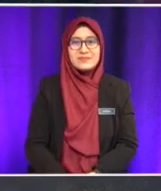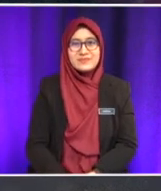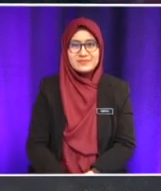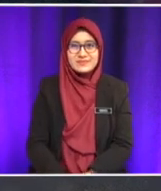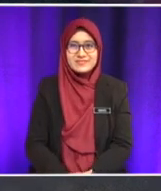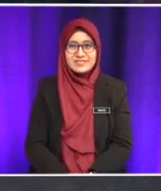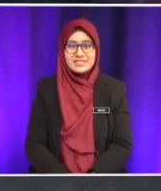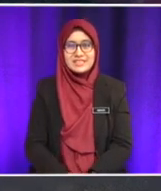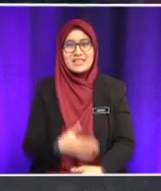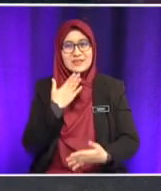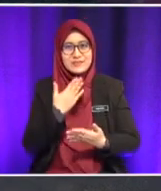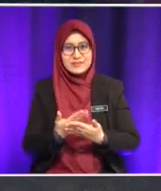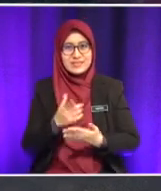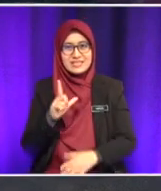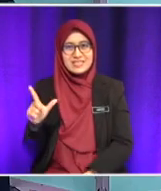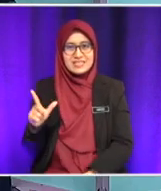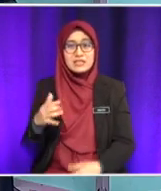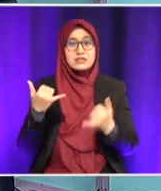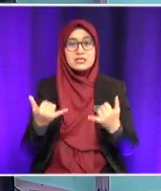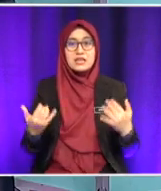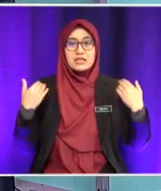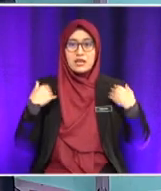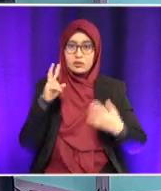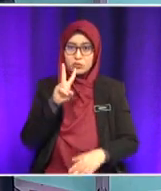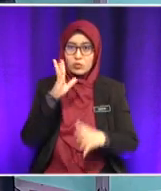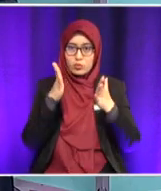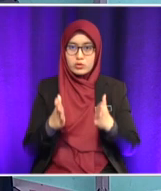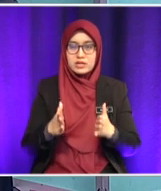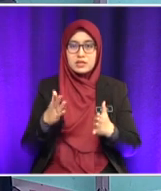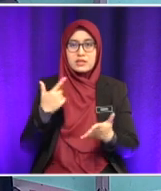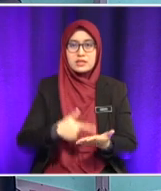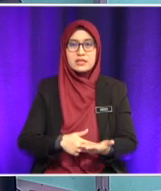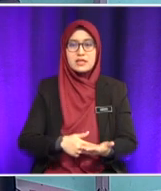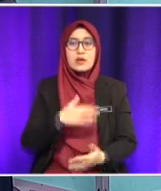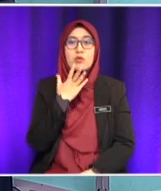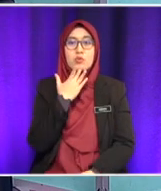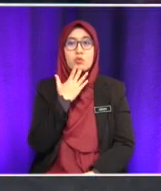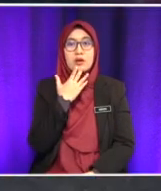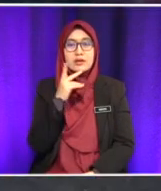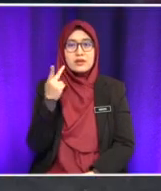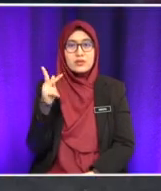Baiklah tinggal dua orang lagi warna kuning angkat tangan